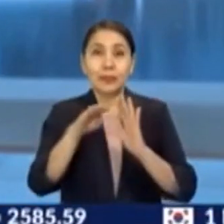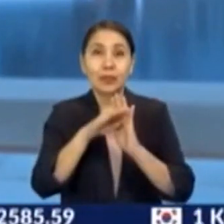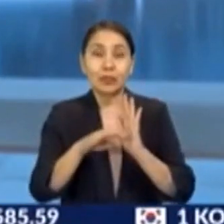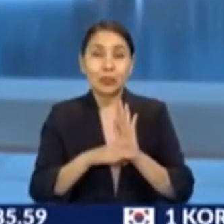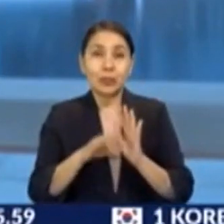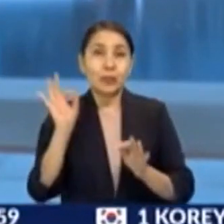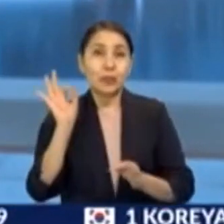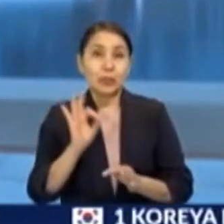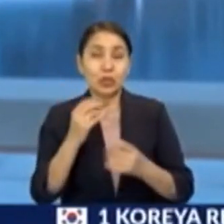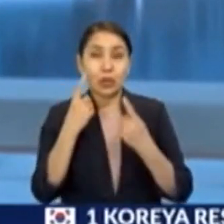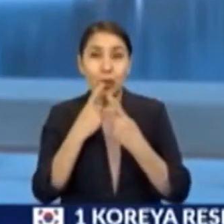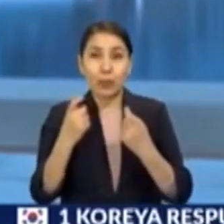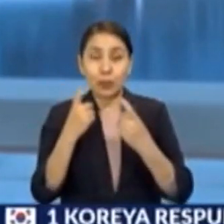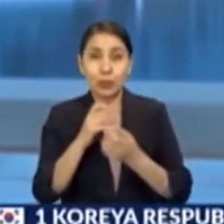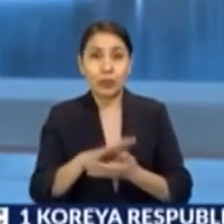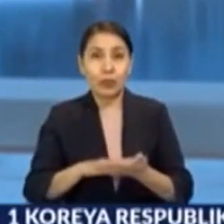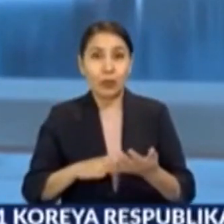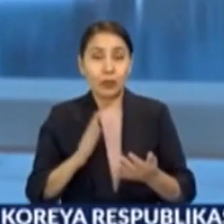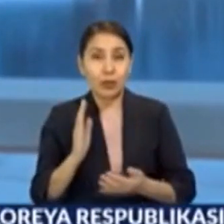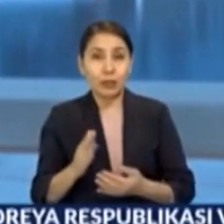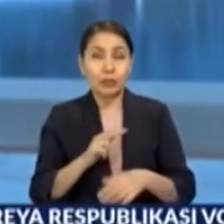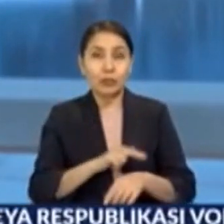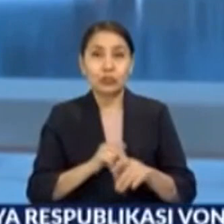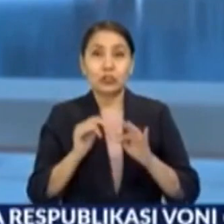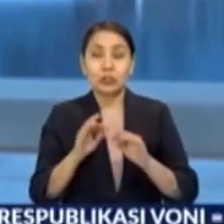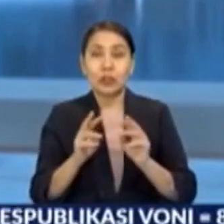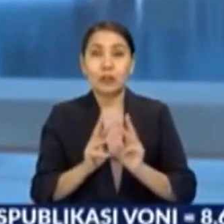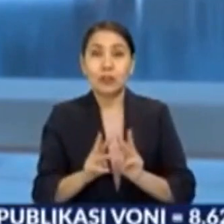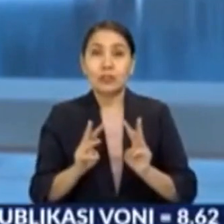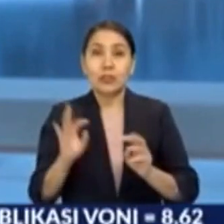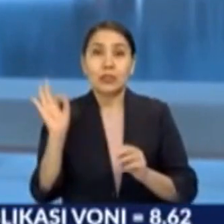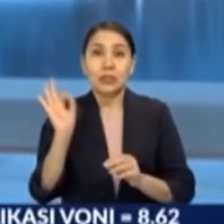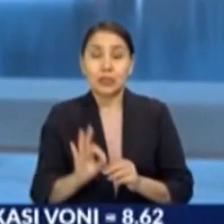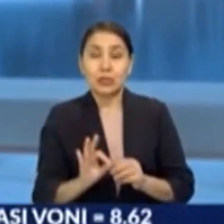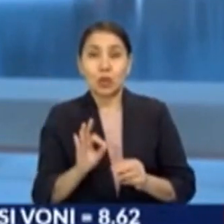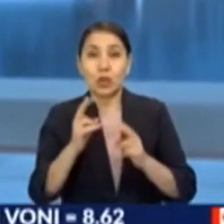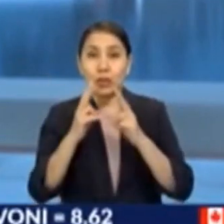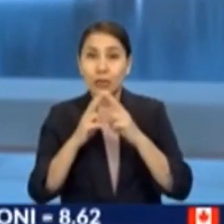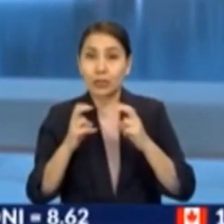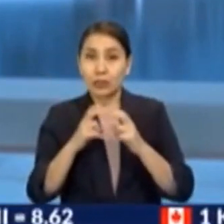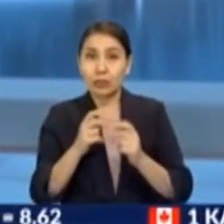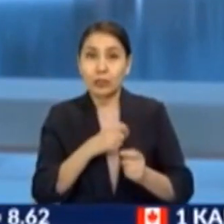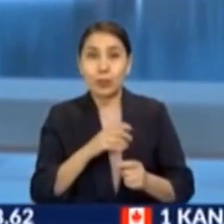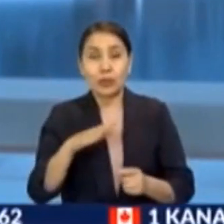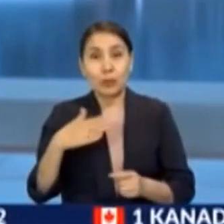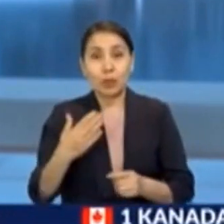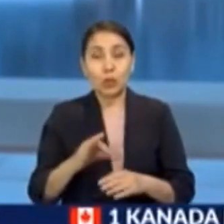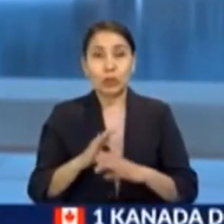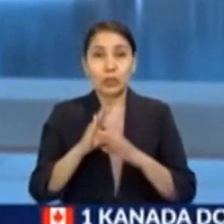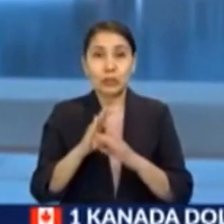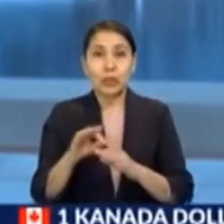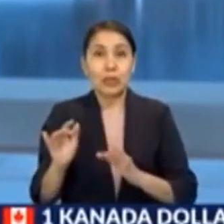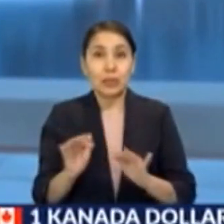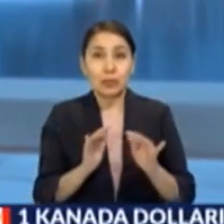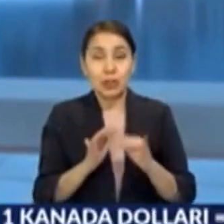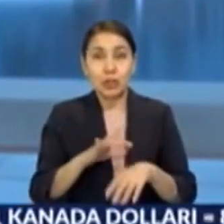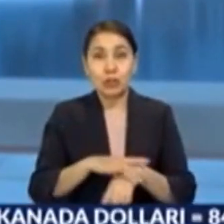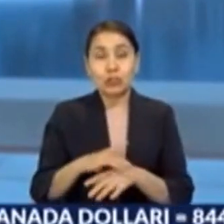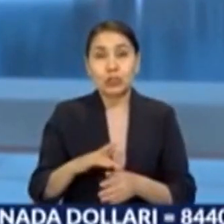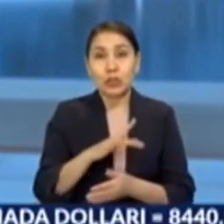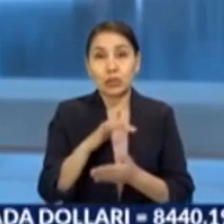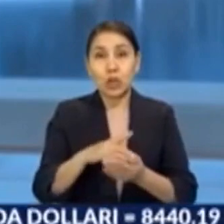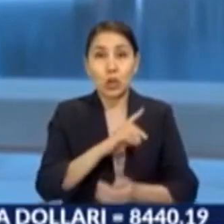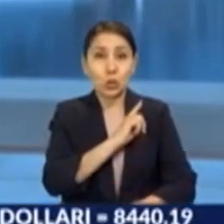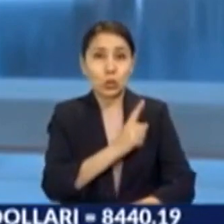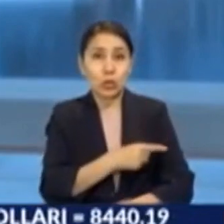Dasturimizni tezkor xabar bilan davom etiramiz. Ichki ishlar vazirligi tezkor qidiruv departamenti tomonidan o'tkazilgan tadbirda Toshkent shahrida